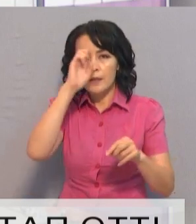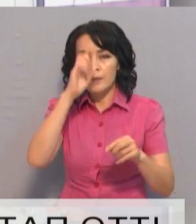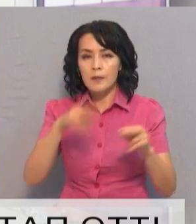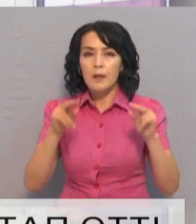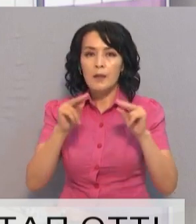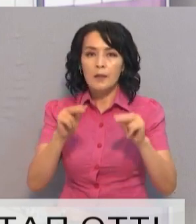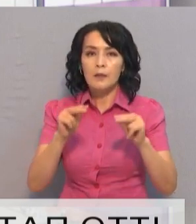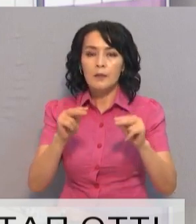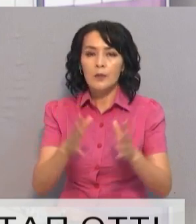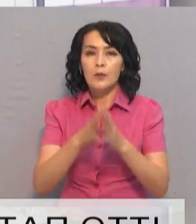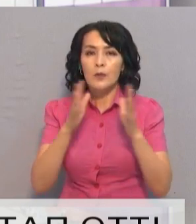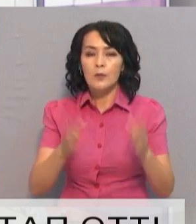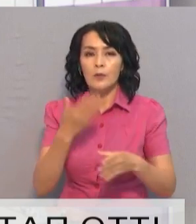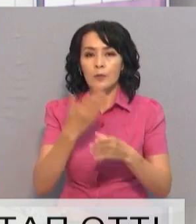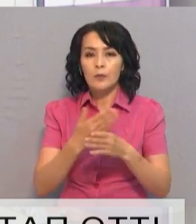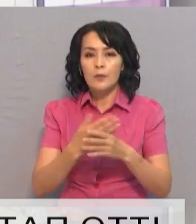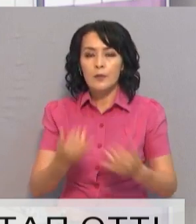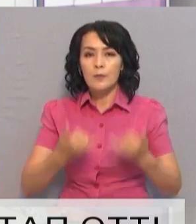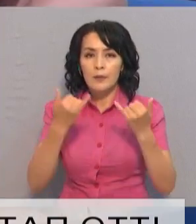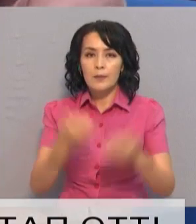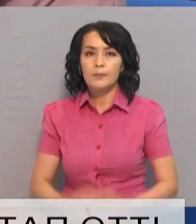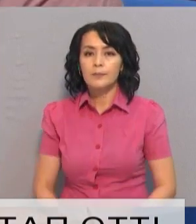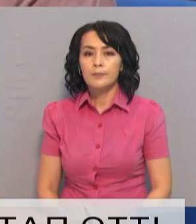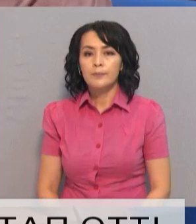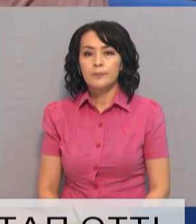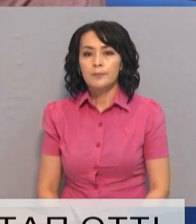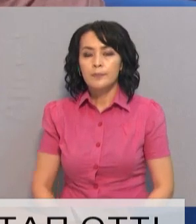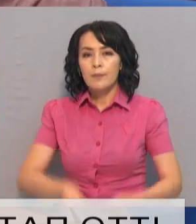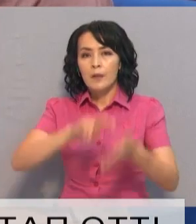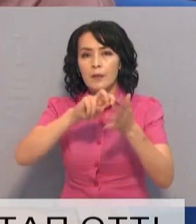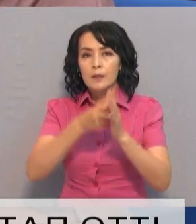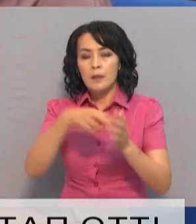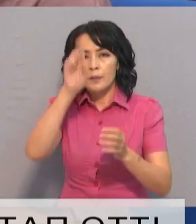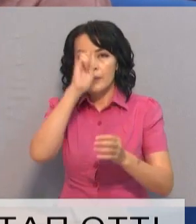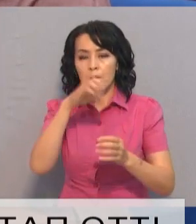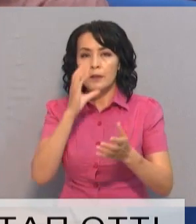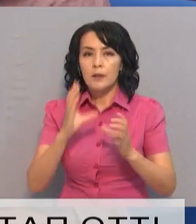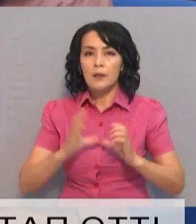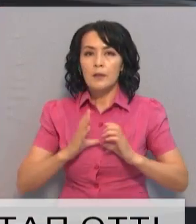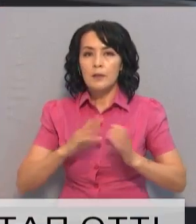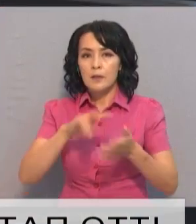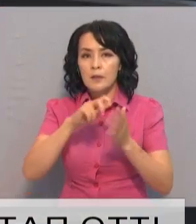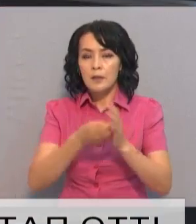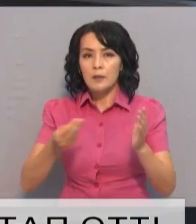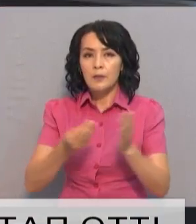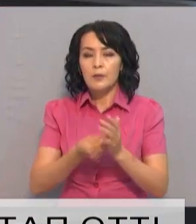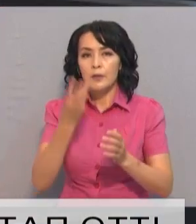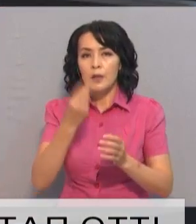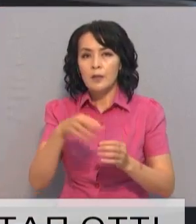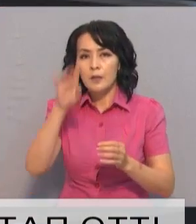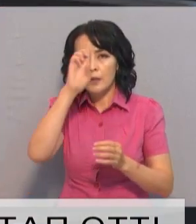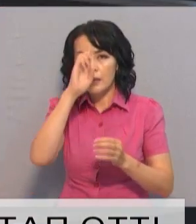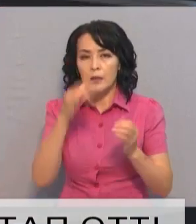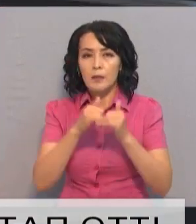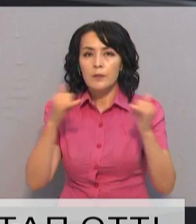адал үлкен үлес қоса берсін деп тілеймін. Салық мемлекеттің қазынасы. Салықтан түскен ақшаға елді